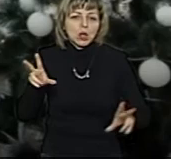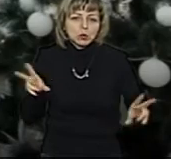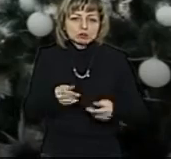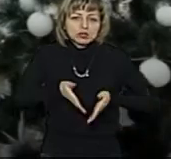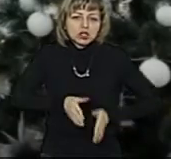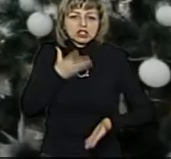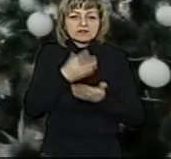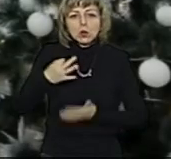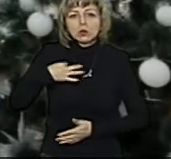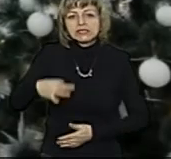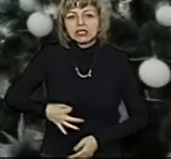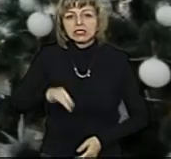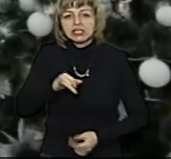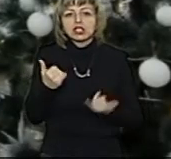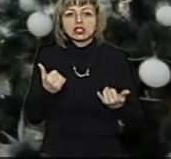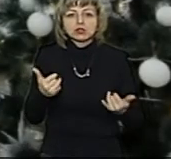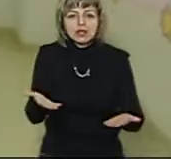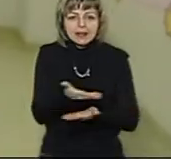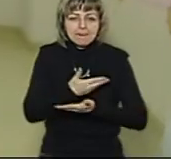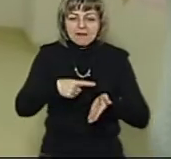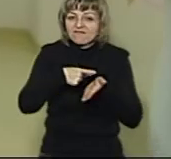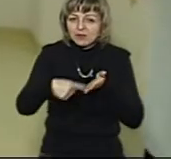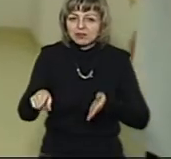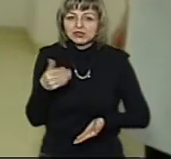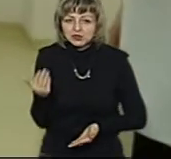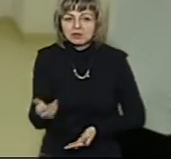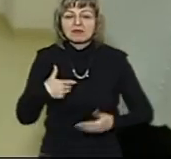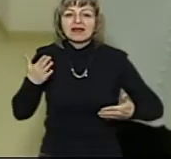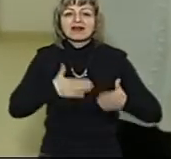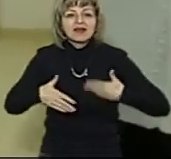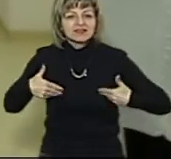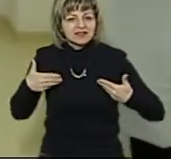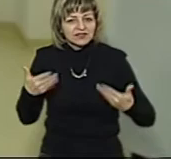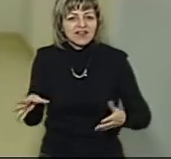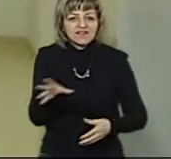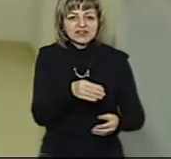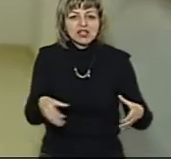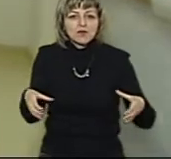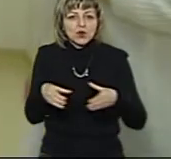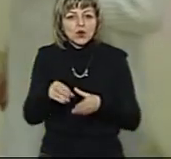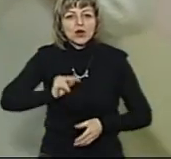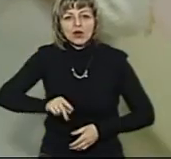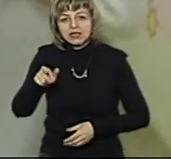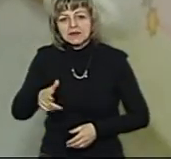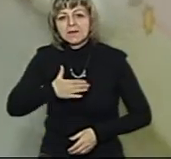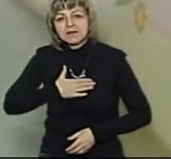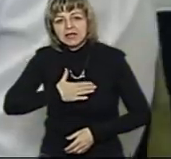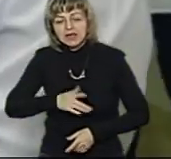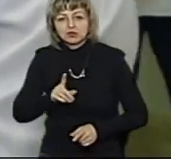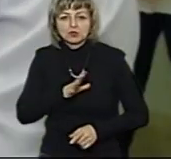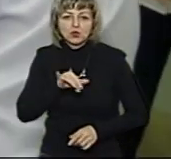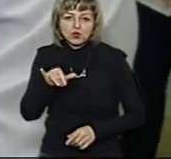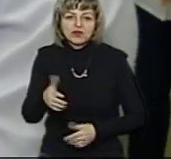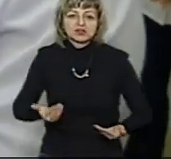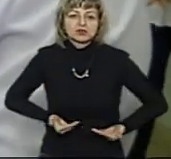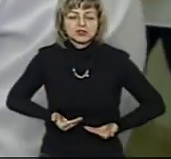свого синочка і сьогодні ми їх виписуємо. Ми вас раді вітати всім колективом з такою приємною подією в вашому житті.